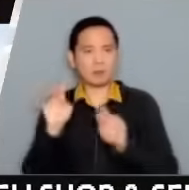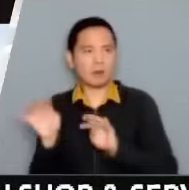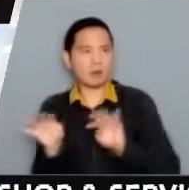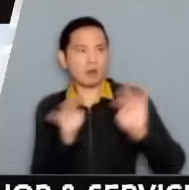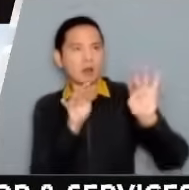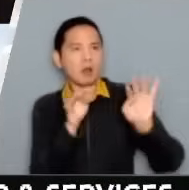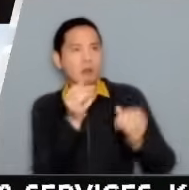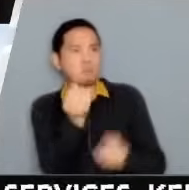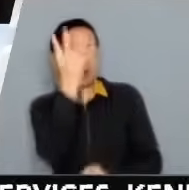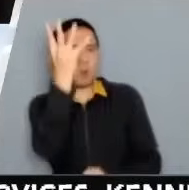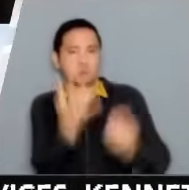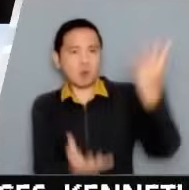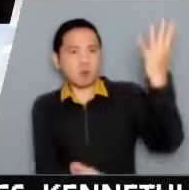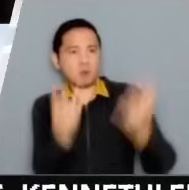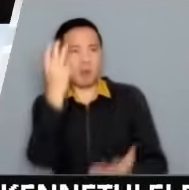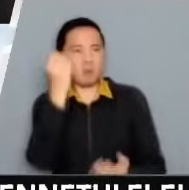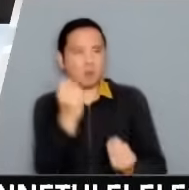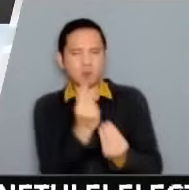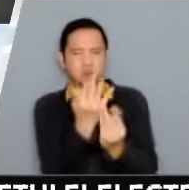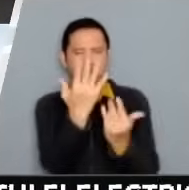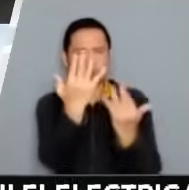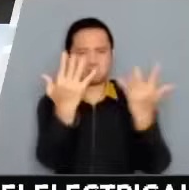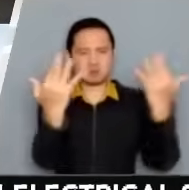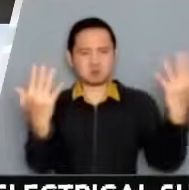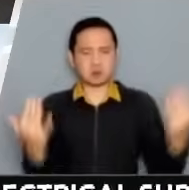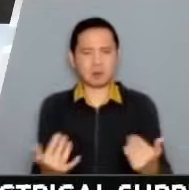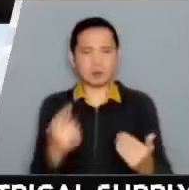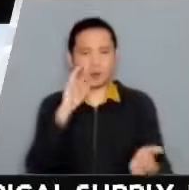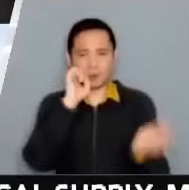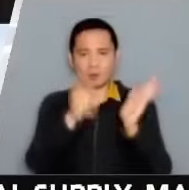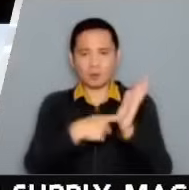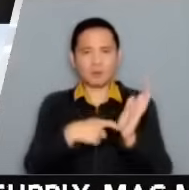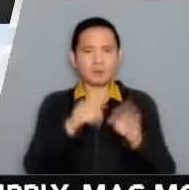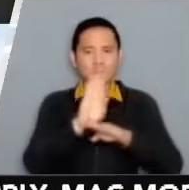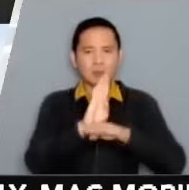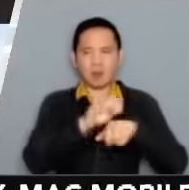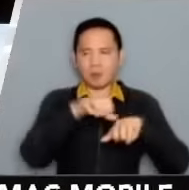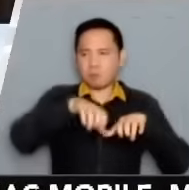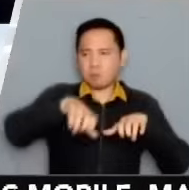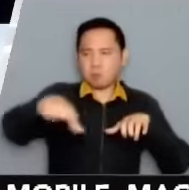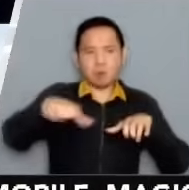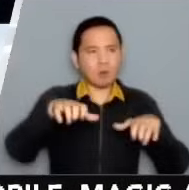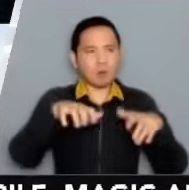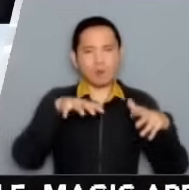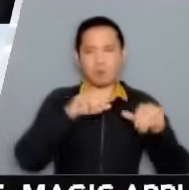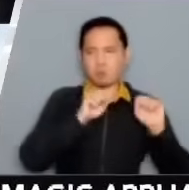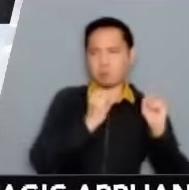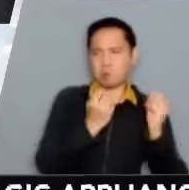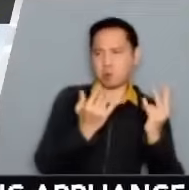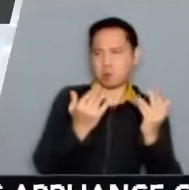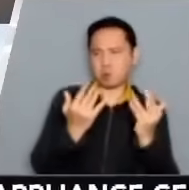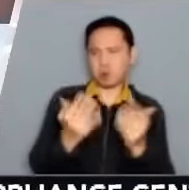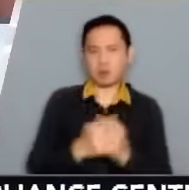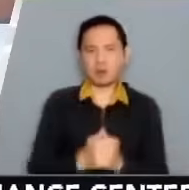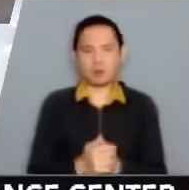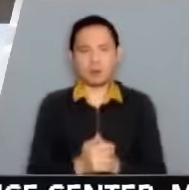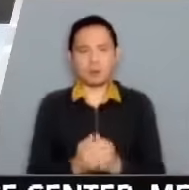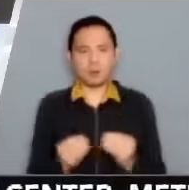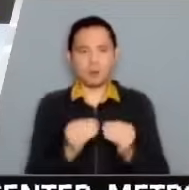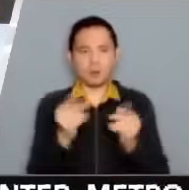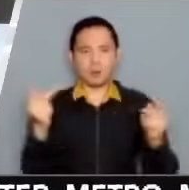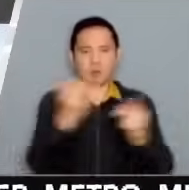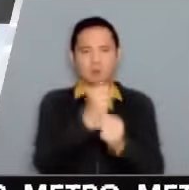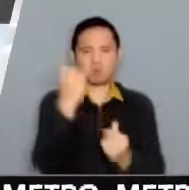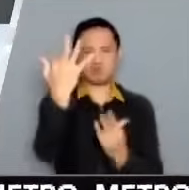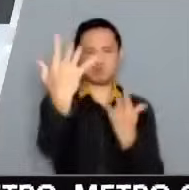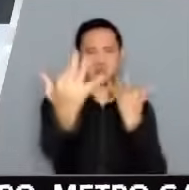pagsabog ang maririnig mula sa nasusunog na establishmento. Ilang segundo lang ang lumipas, lalo pang lumaki ang apoy.